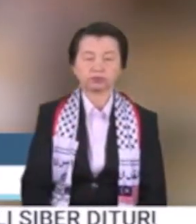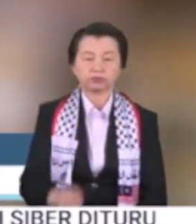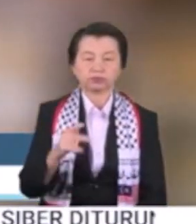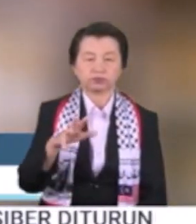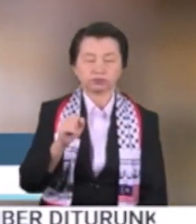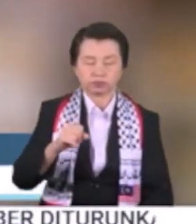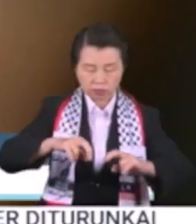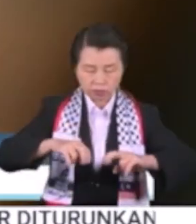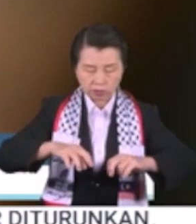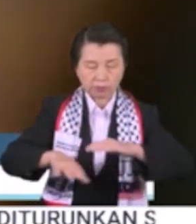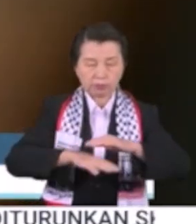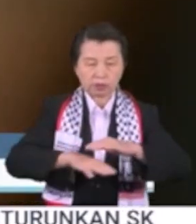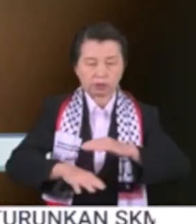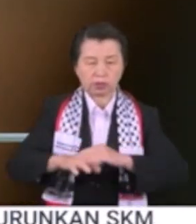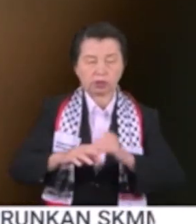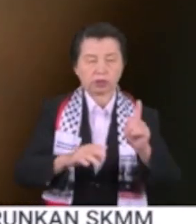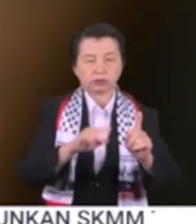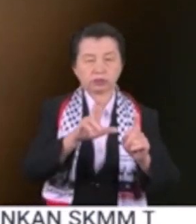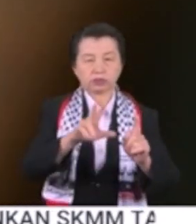Kes disiasat di bawah Seksyen